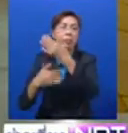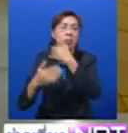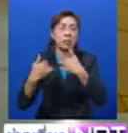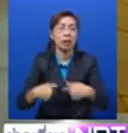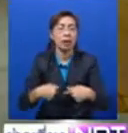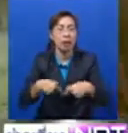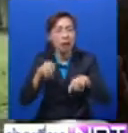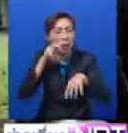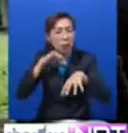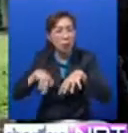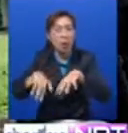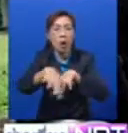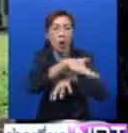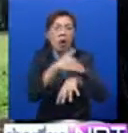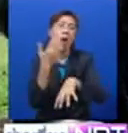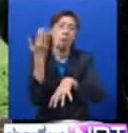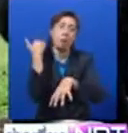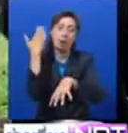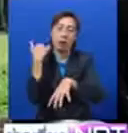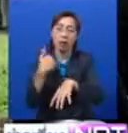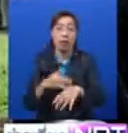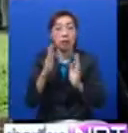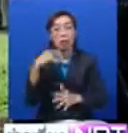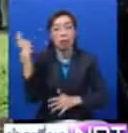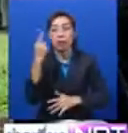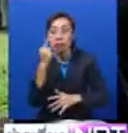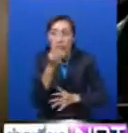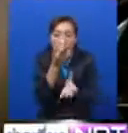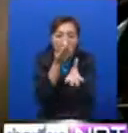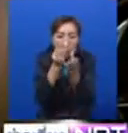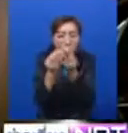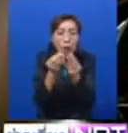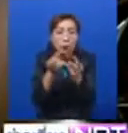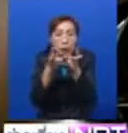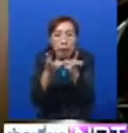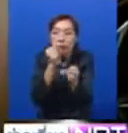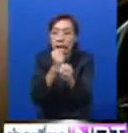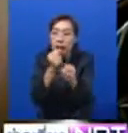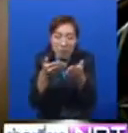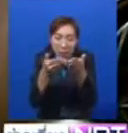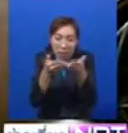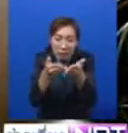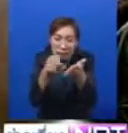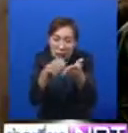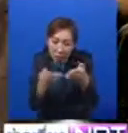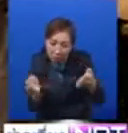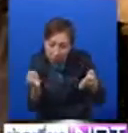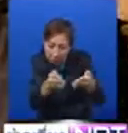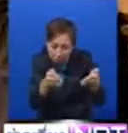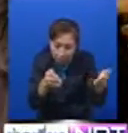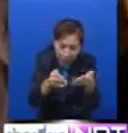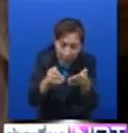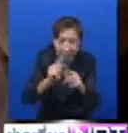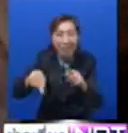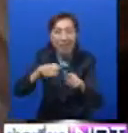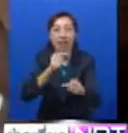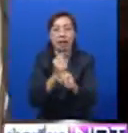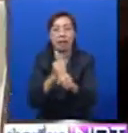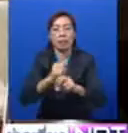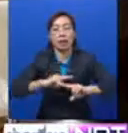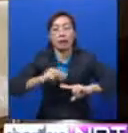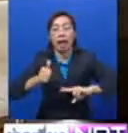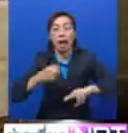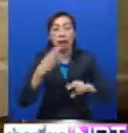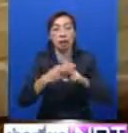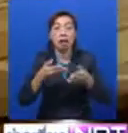ชาวเกาะกลางสมัยก่อนนักท่องเที่ยวสามารถเรียนรู้ทดลองประกอบชิ้นส่วนและโครงสร้างของเรือได้โดยเรือหัวธงได้พัฒนา